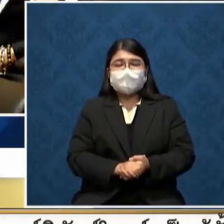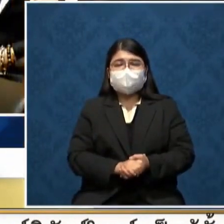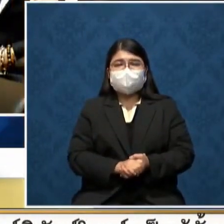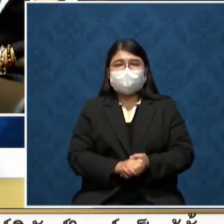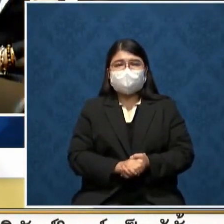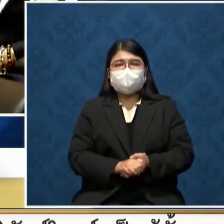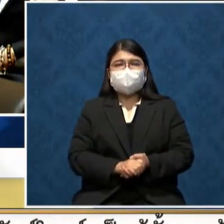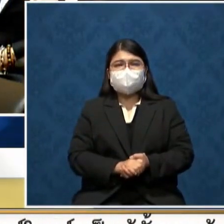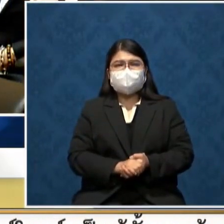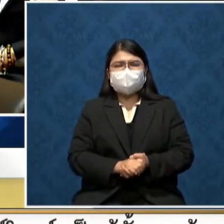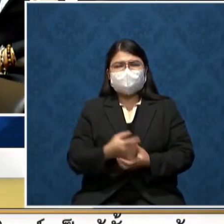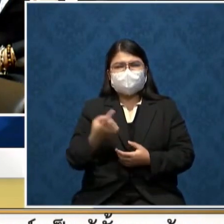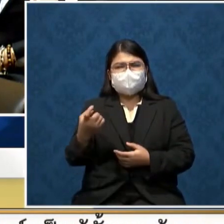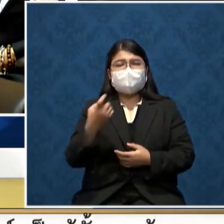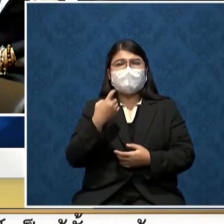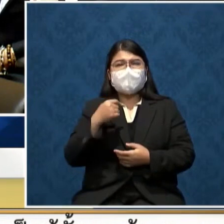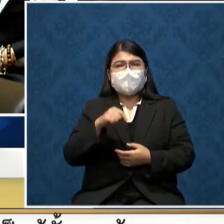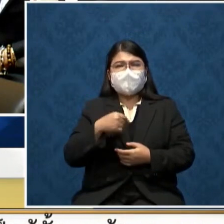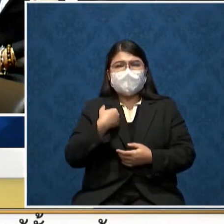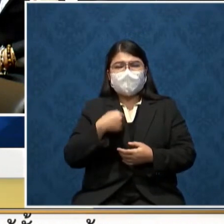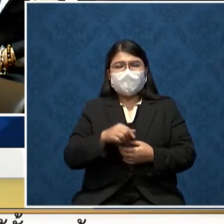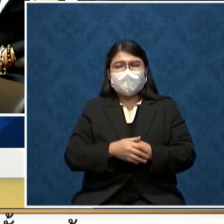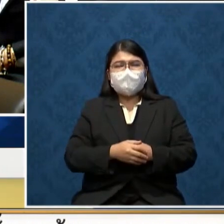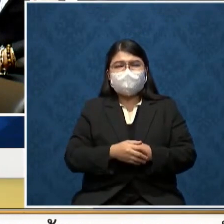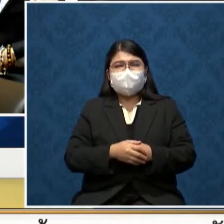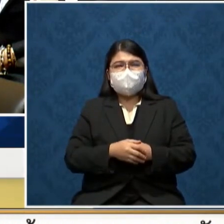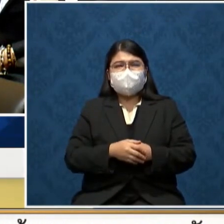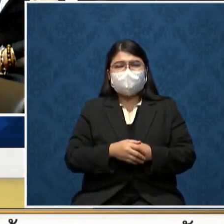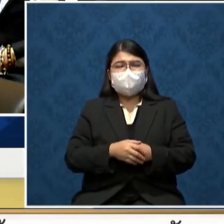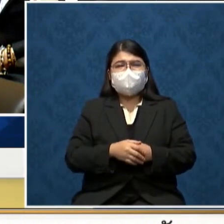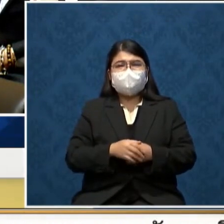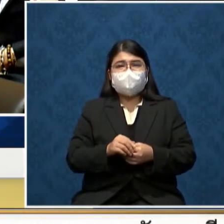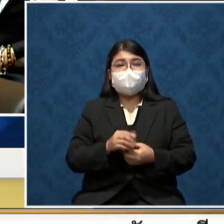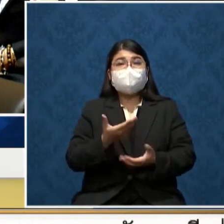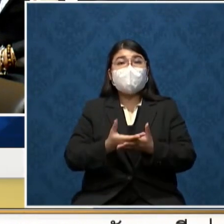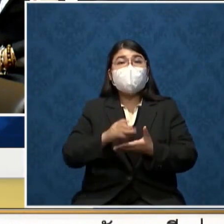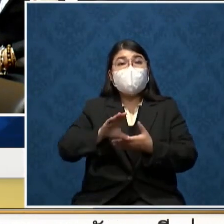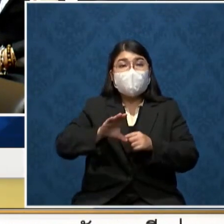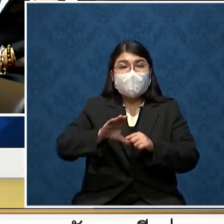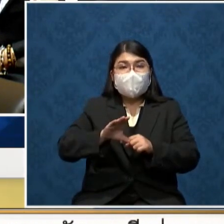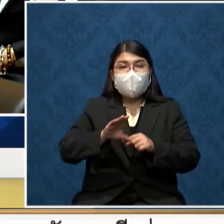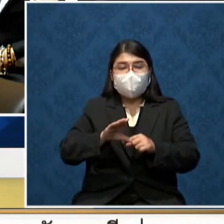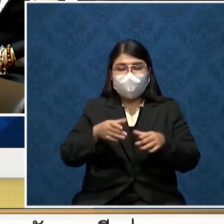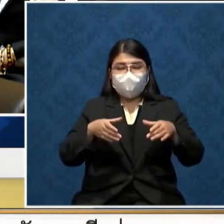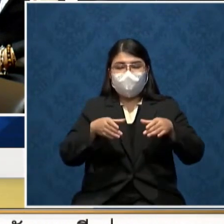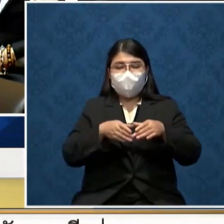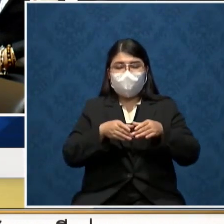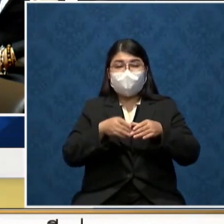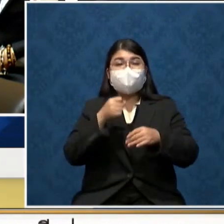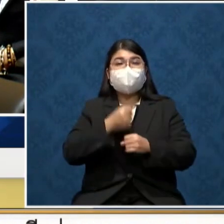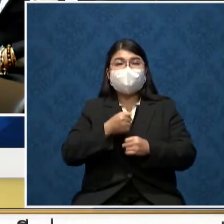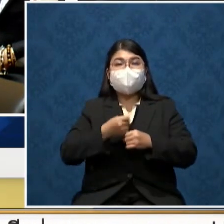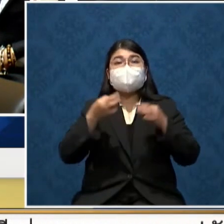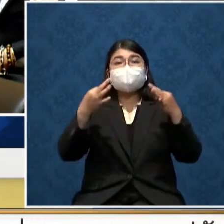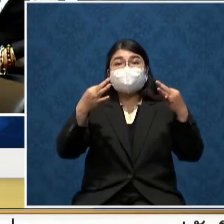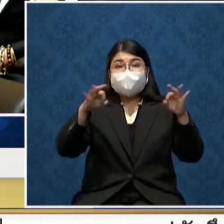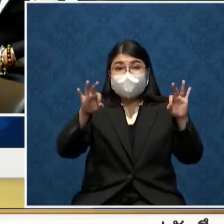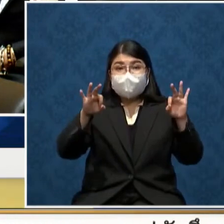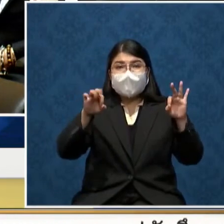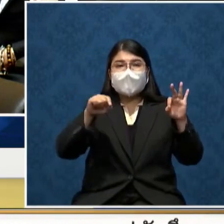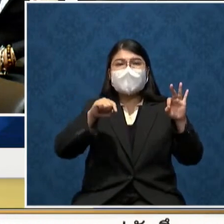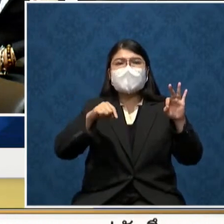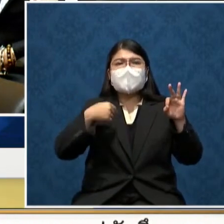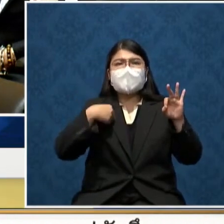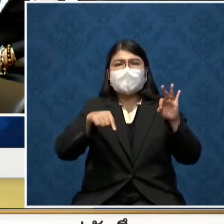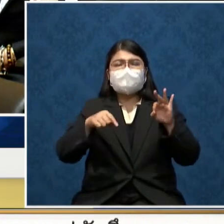ามีหน่วยรับงบประมาณนะครับขององค์กรอิสระว่าทาง